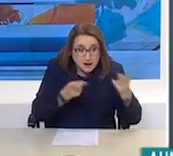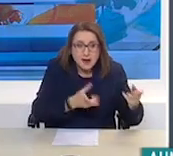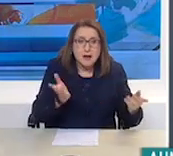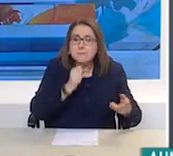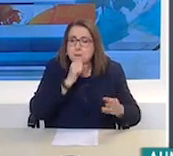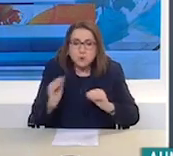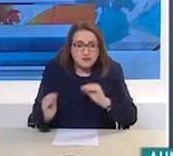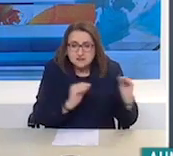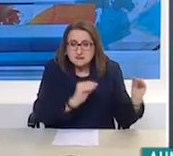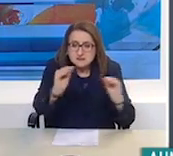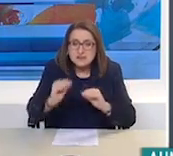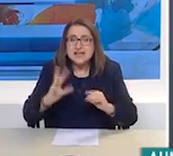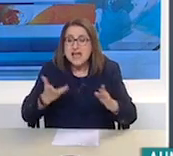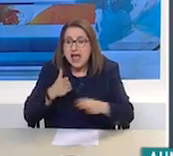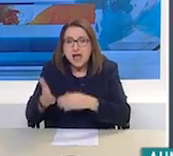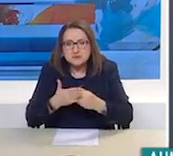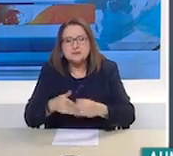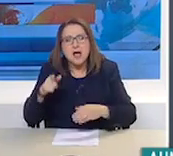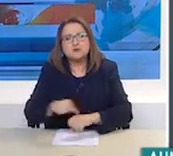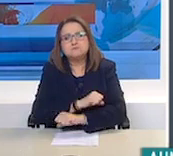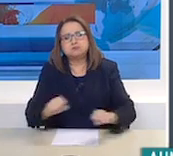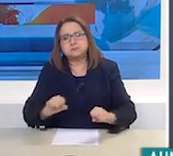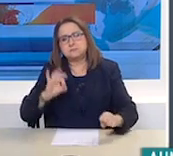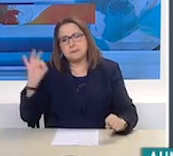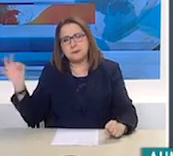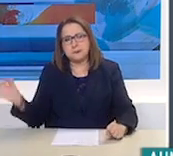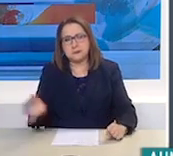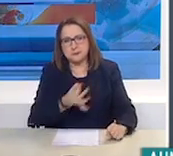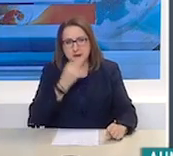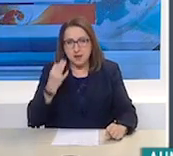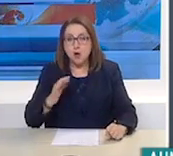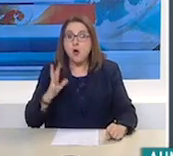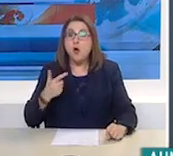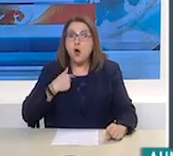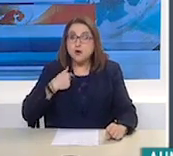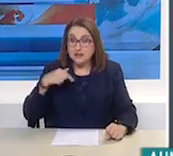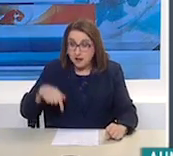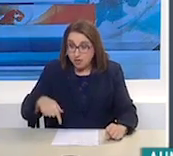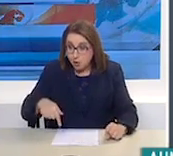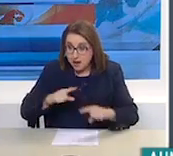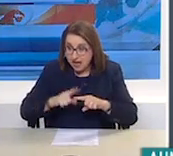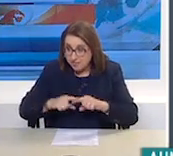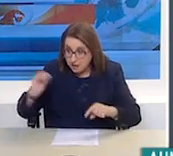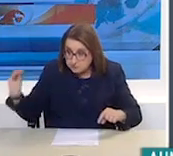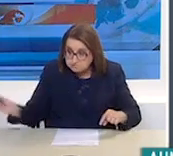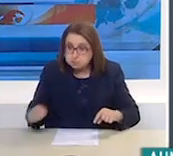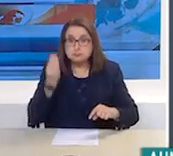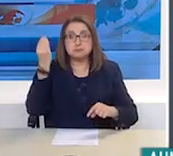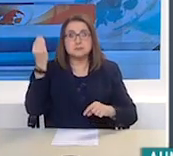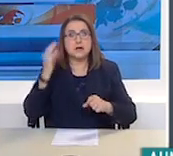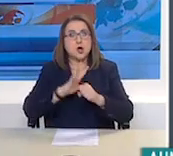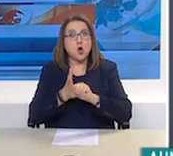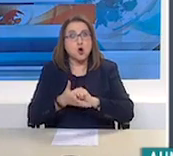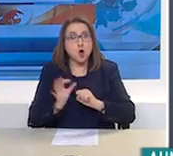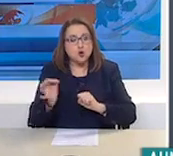Από την εμφάνιση των πρώτων κρουσμάτων στη χώρα μας, η πρώτη προτεραιότητα που τέθηκε από όλους μας ήταν η προφύλαξη των ομάδων εκείνων πληθυσμού που κινδυνεύουν να